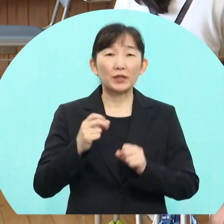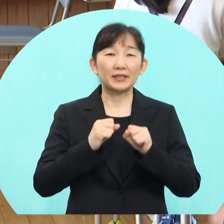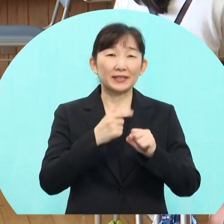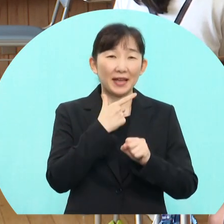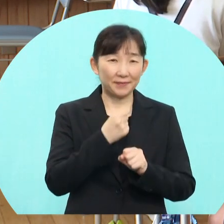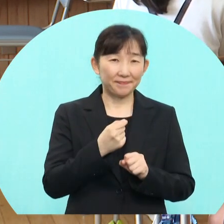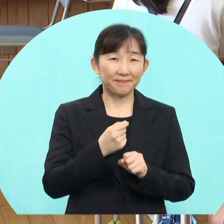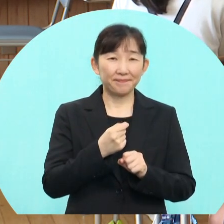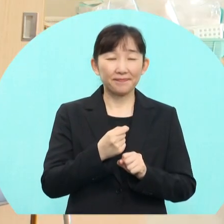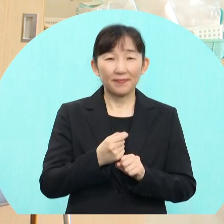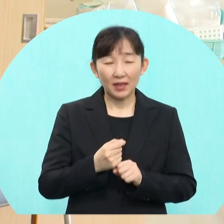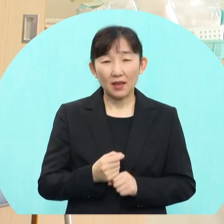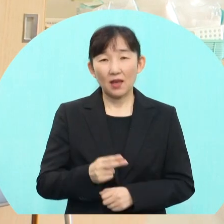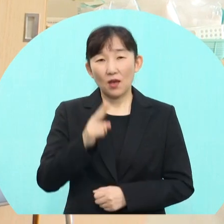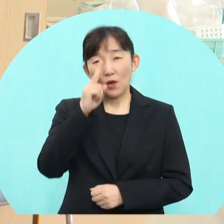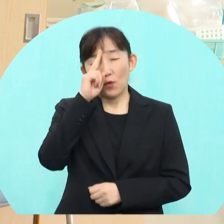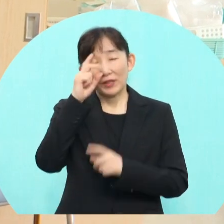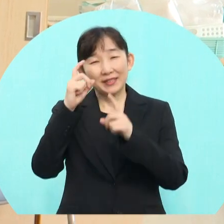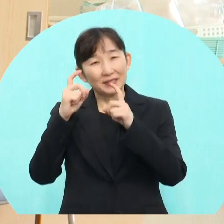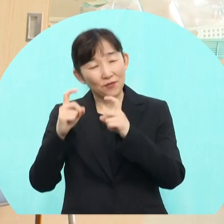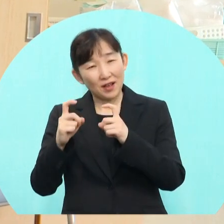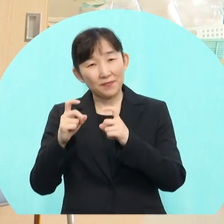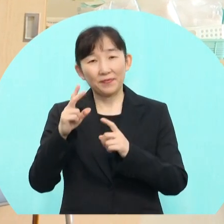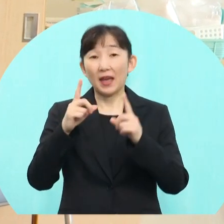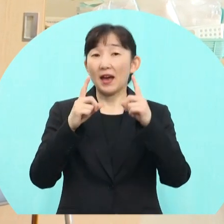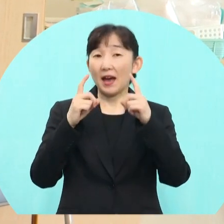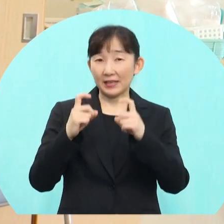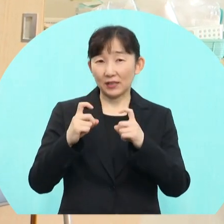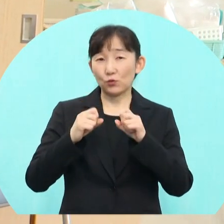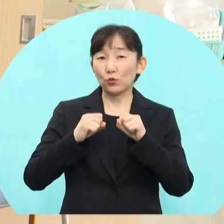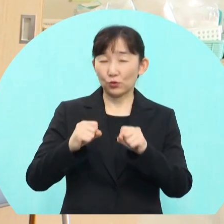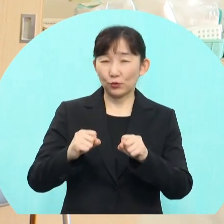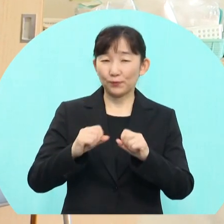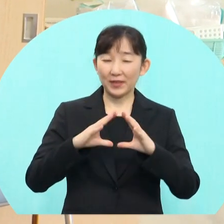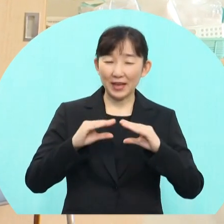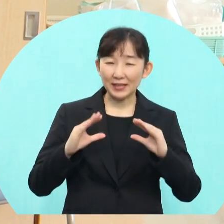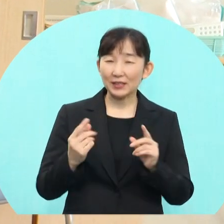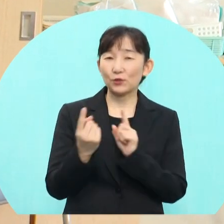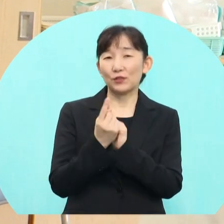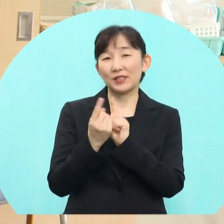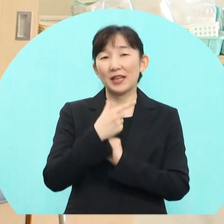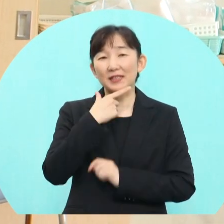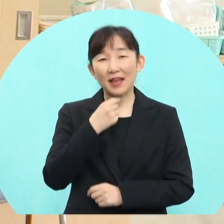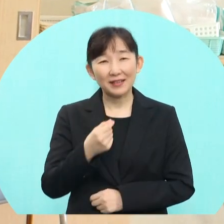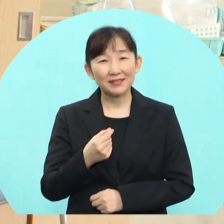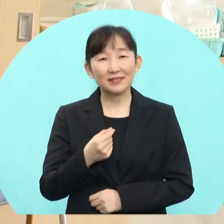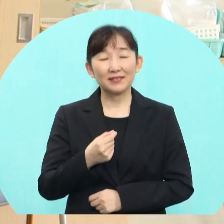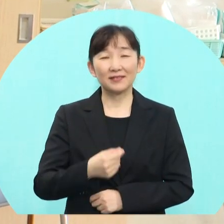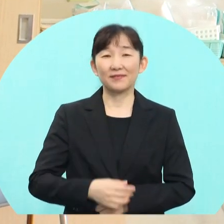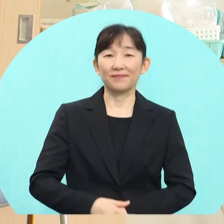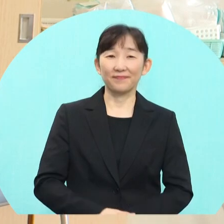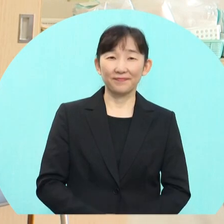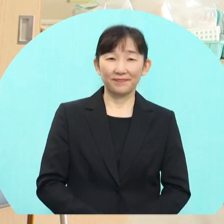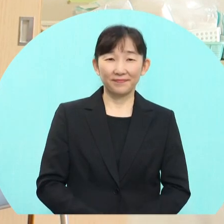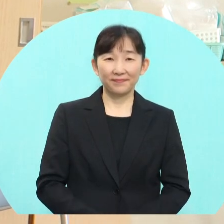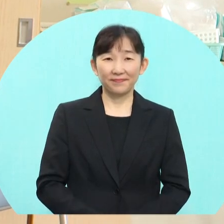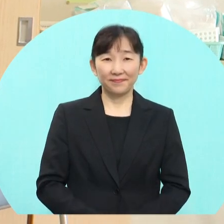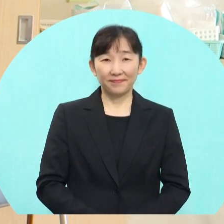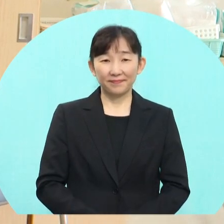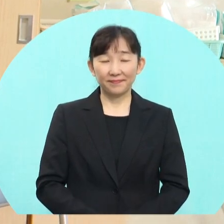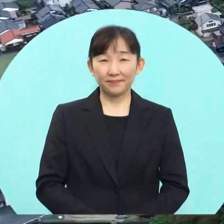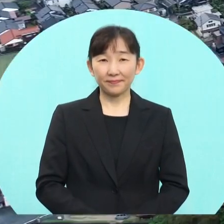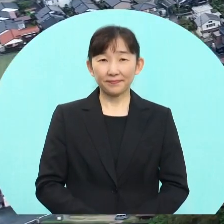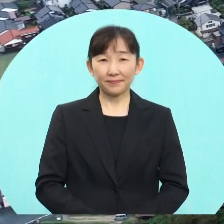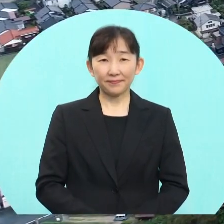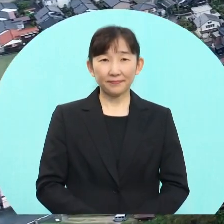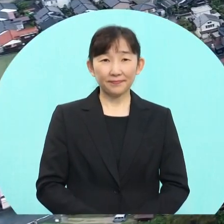思いました。 こんにちはとか挨拶をしたり優しく接したいなと思いました。